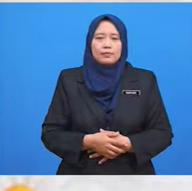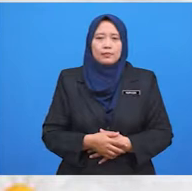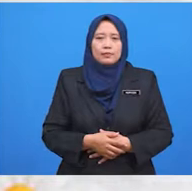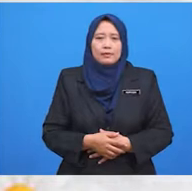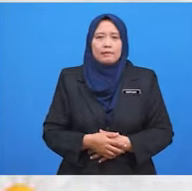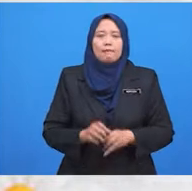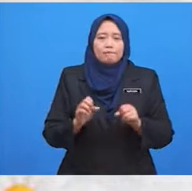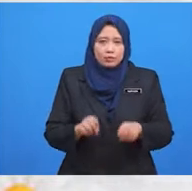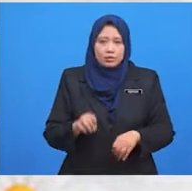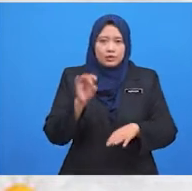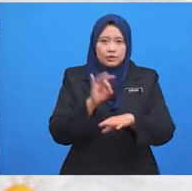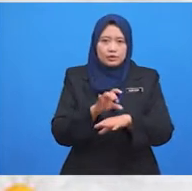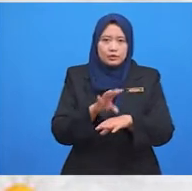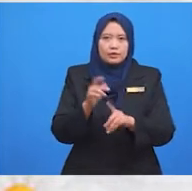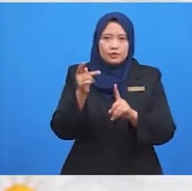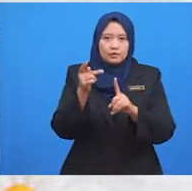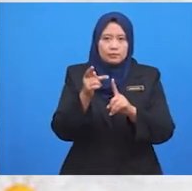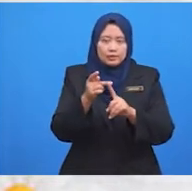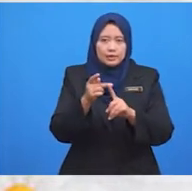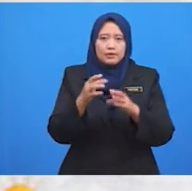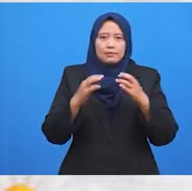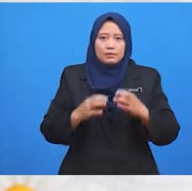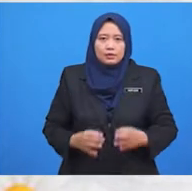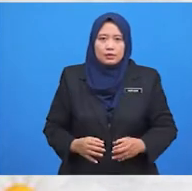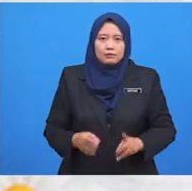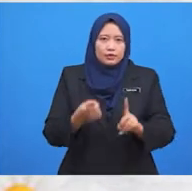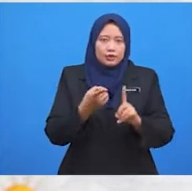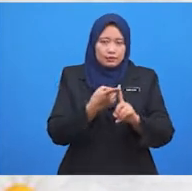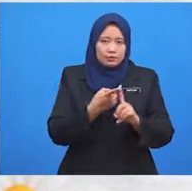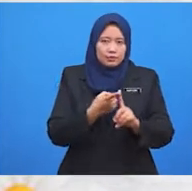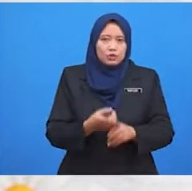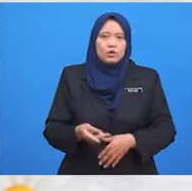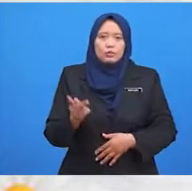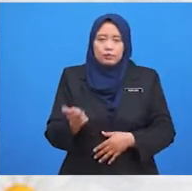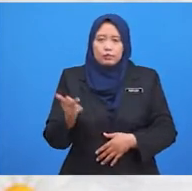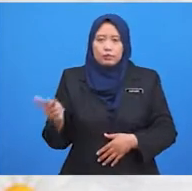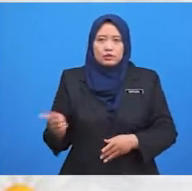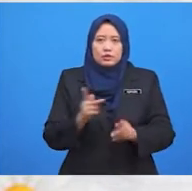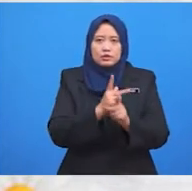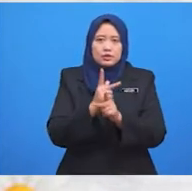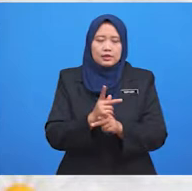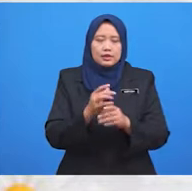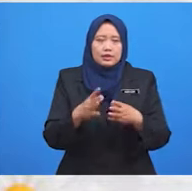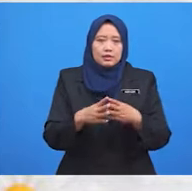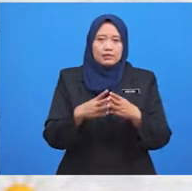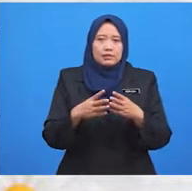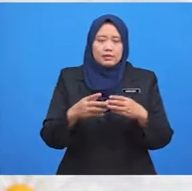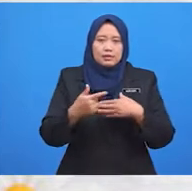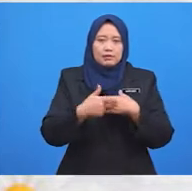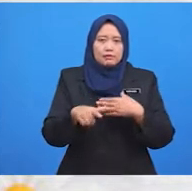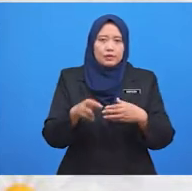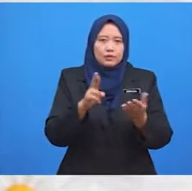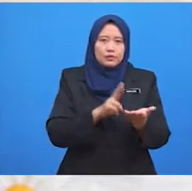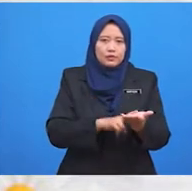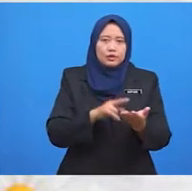beri kepada pelanggan adalah nasihatkan produk penjagaan selepas rawatan yang bersesuaian